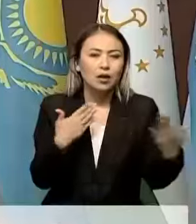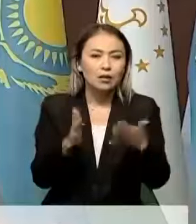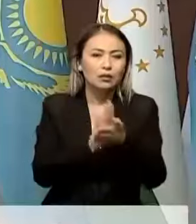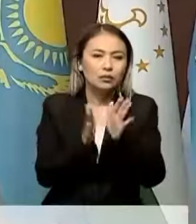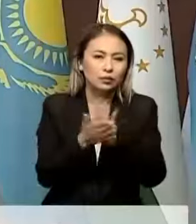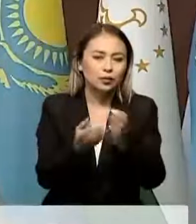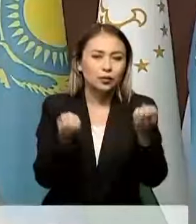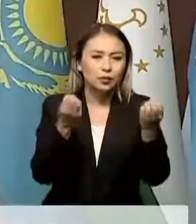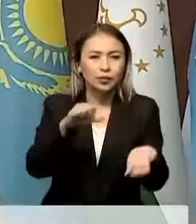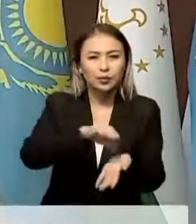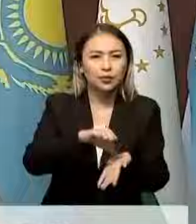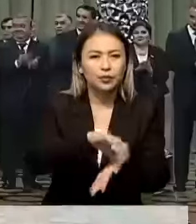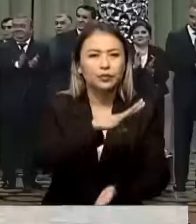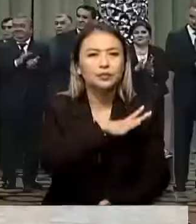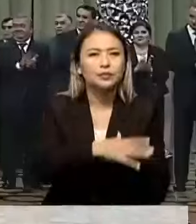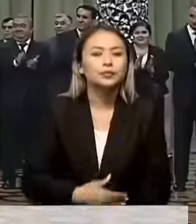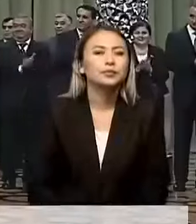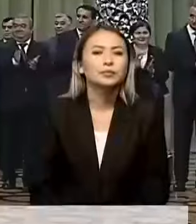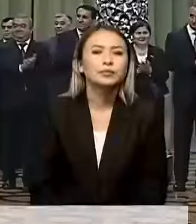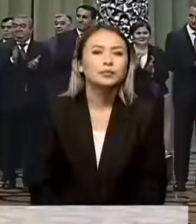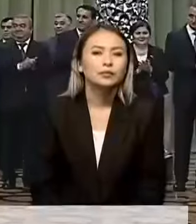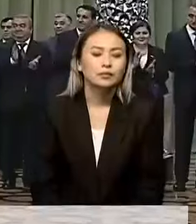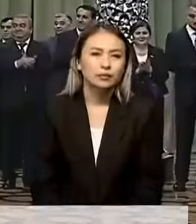салтанат түрде қол қойды.